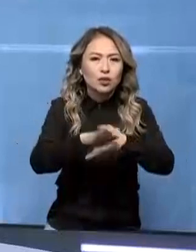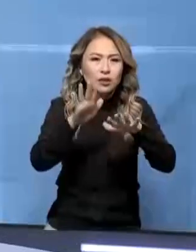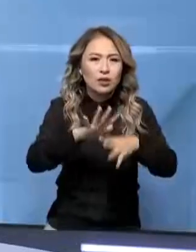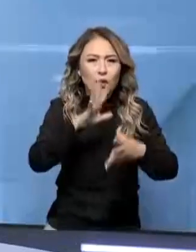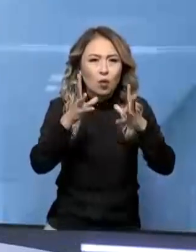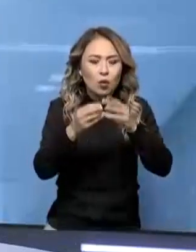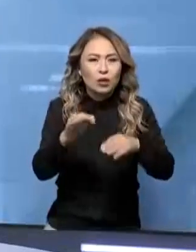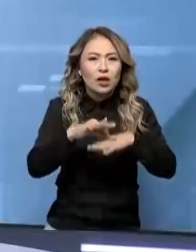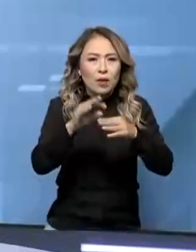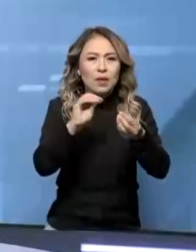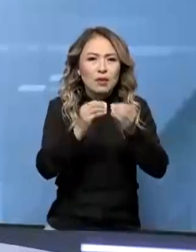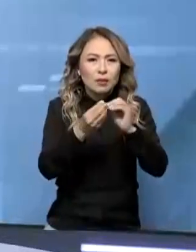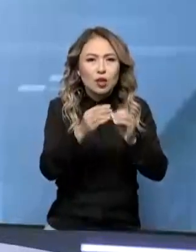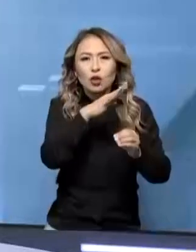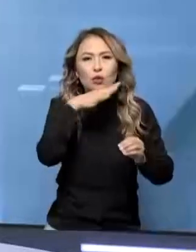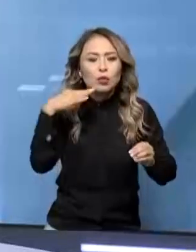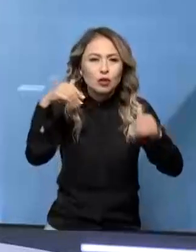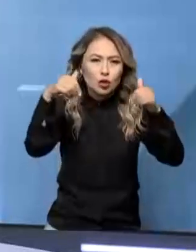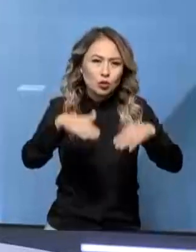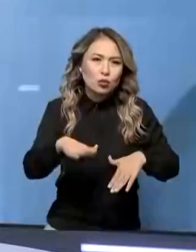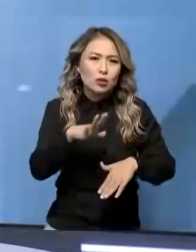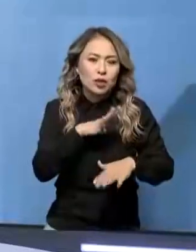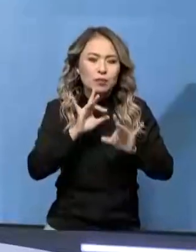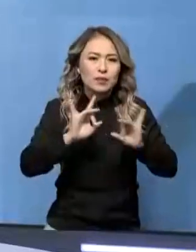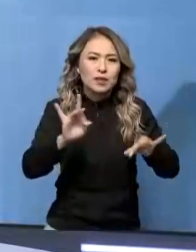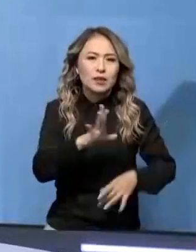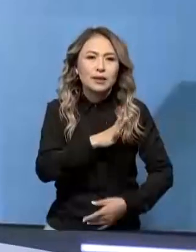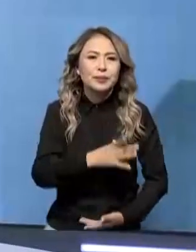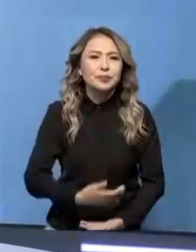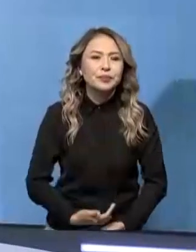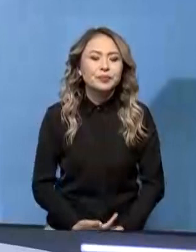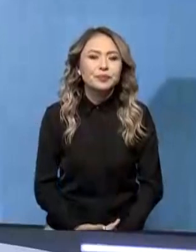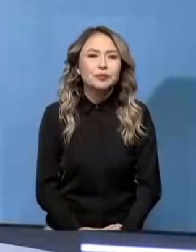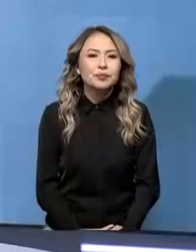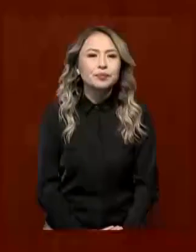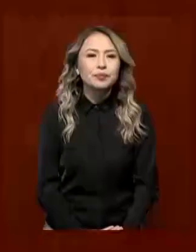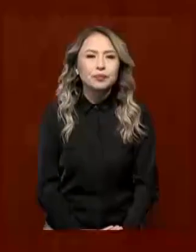өңдеу тетіктерімен қордаланған проблемалардың күрмеуін шешу жолдары пысықталды.